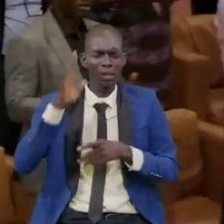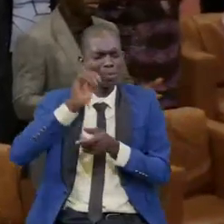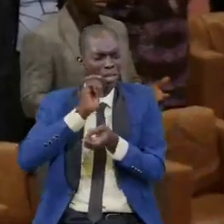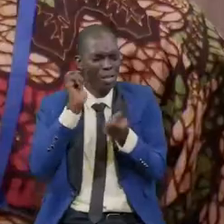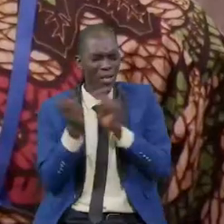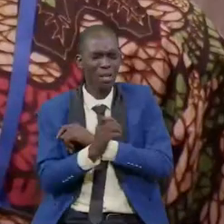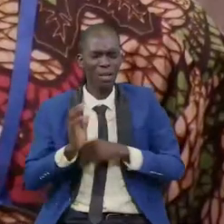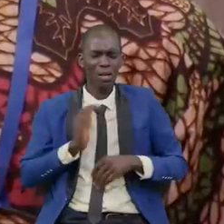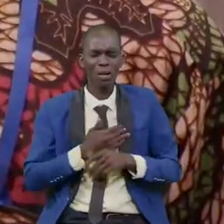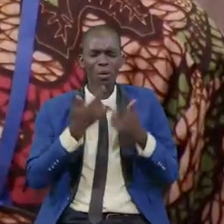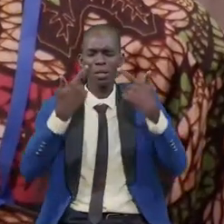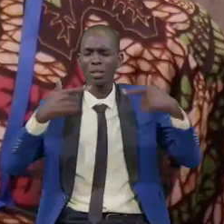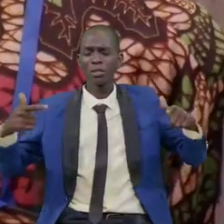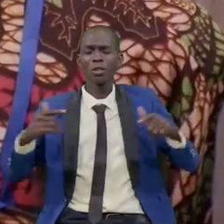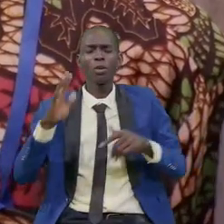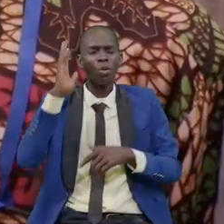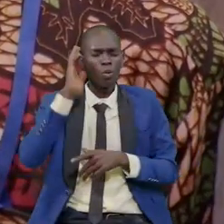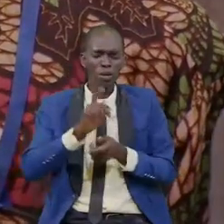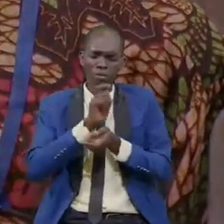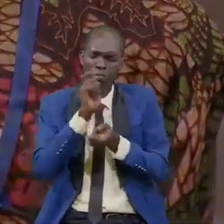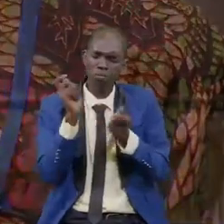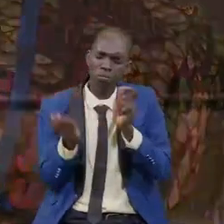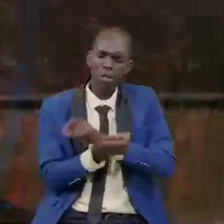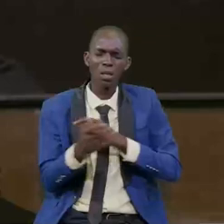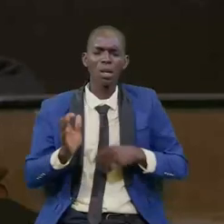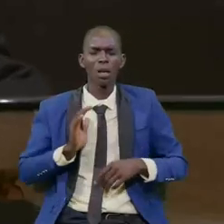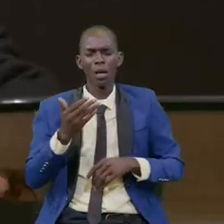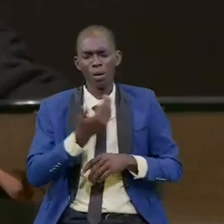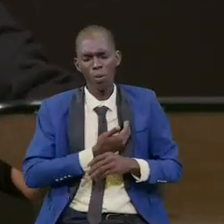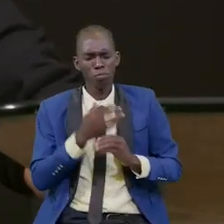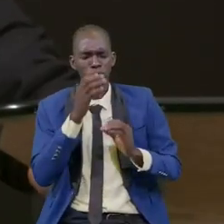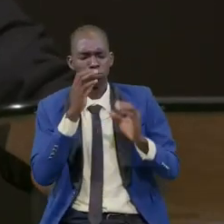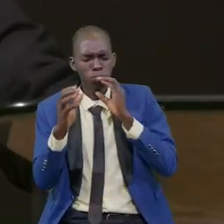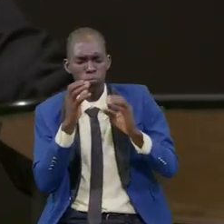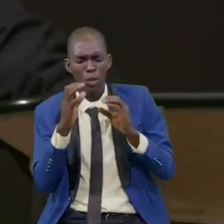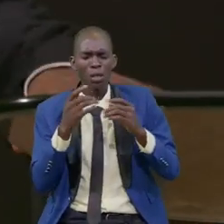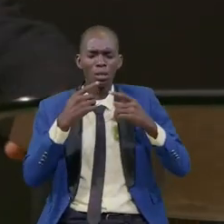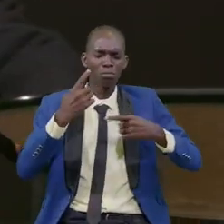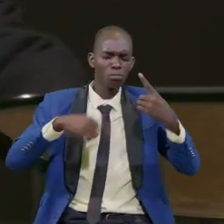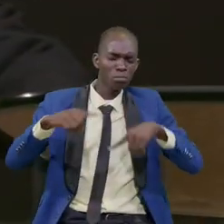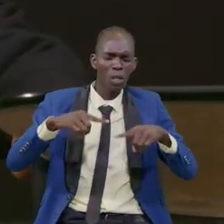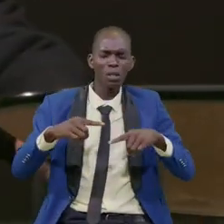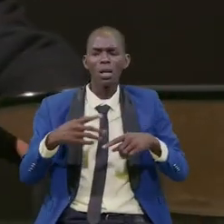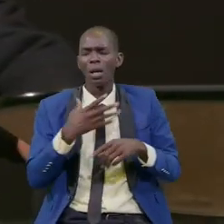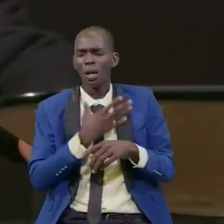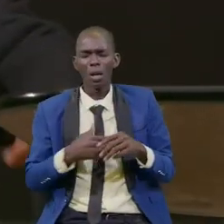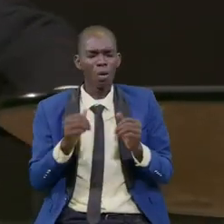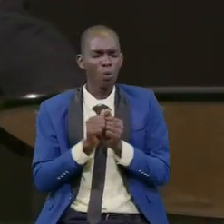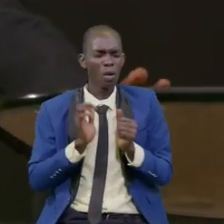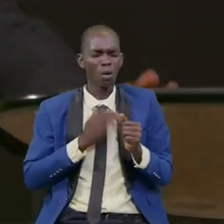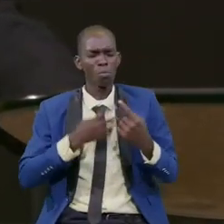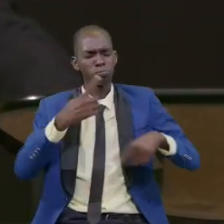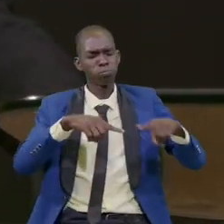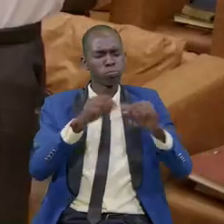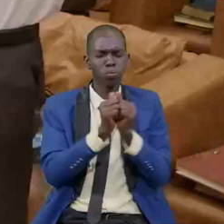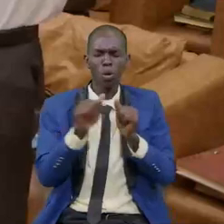nos langues, nos paroles et transforme nos conversations et nos discussions avec les autres